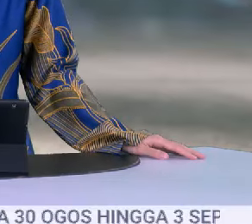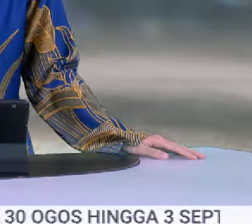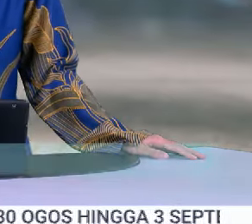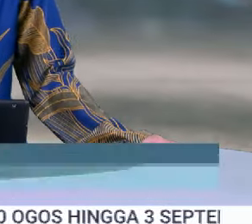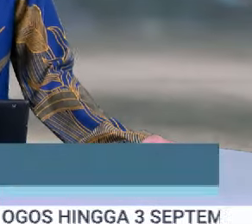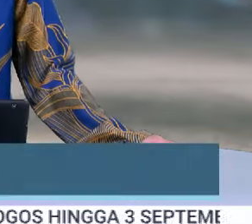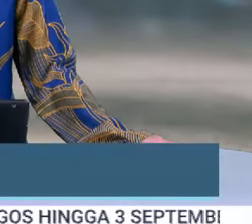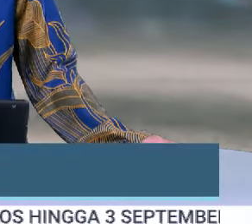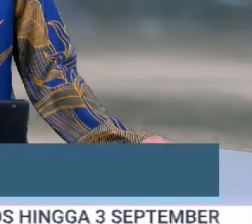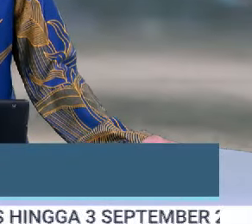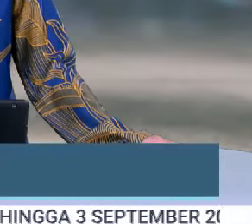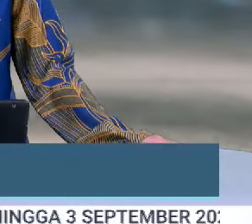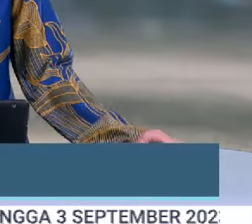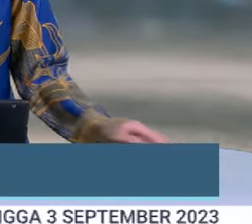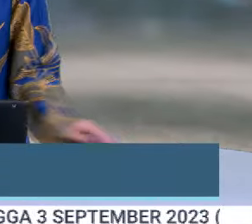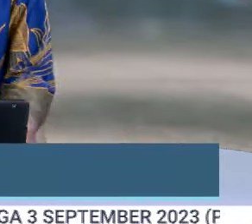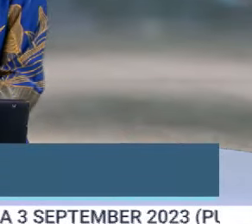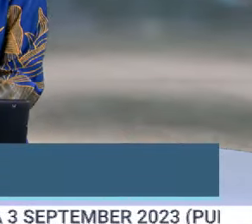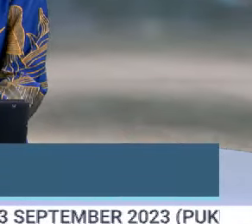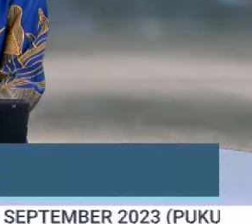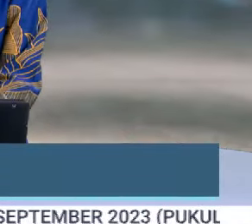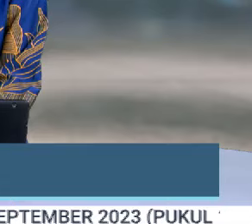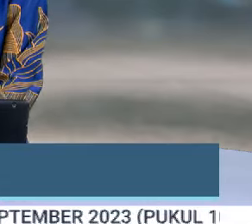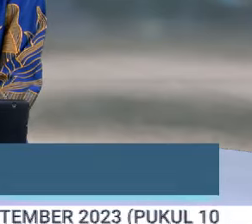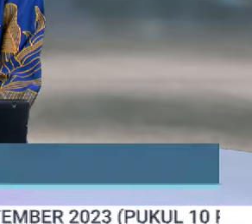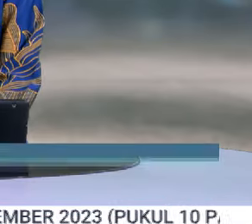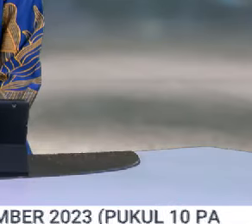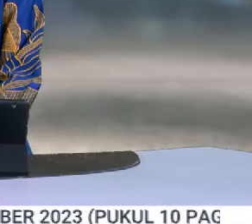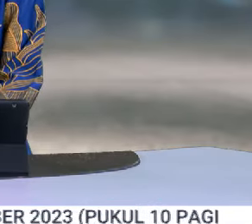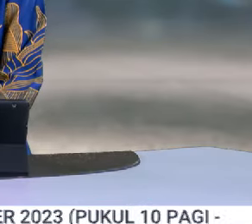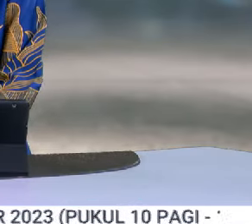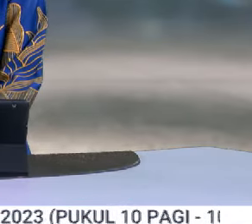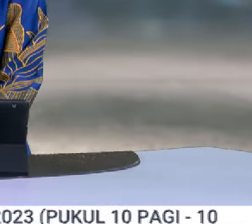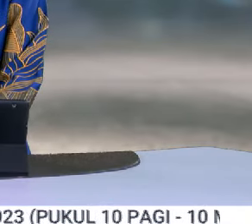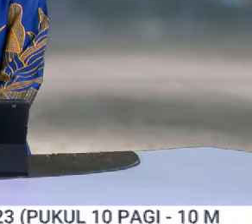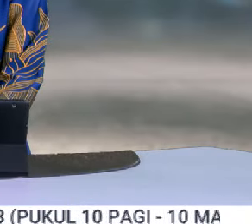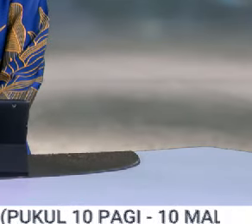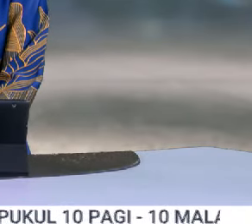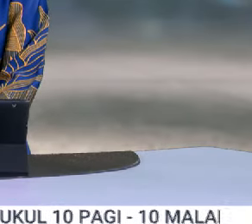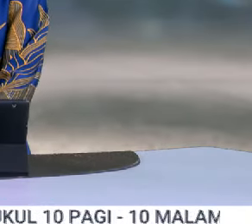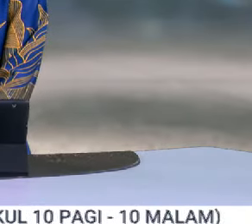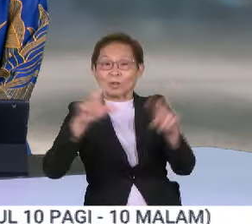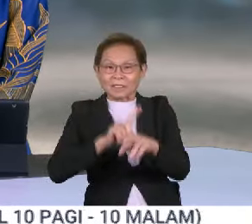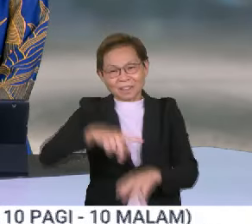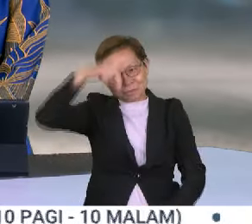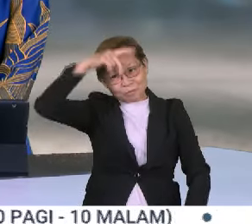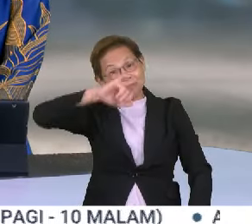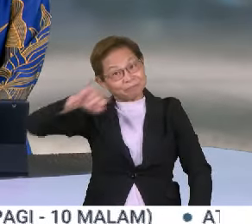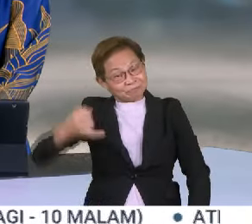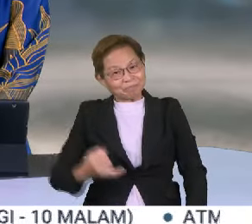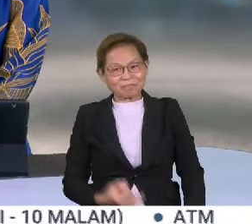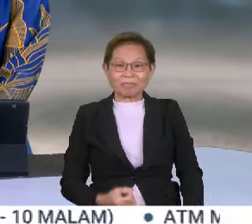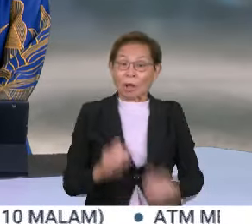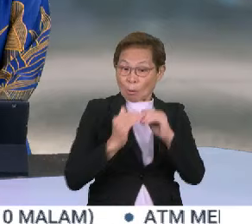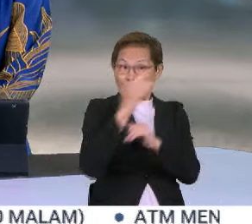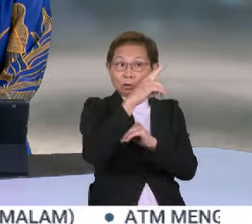Assalamualaikum, salam Malaysia Madani. Saudara, itu tadi kemeriahan sambutan Hari Kebangsaan 2023 di Dataran Putrajaya.